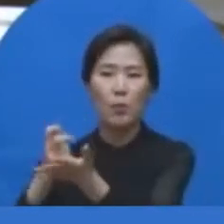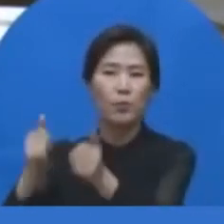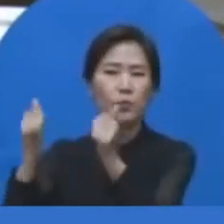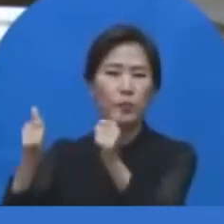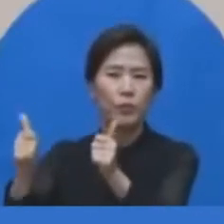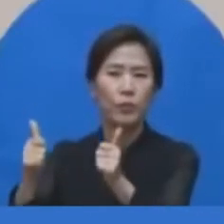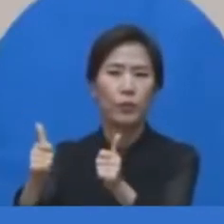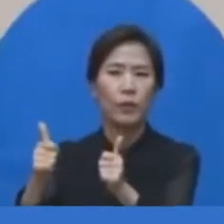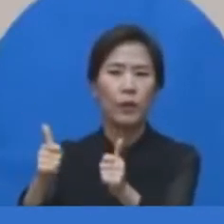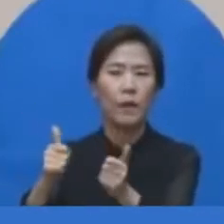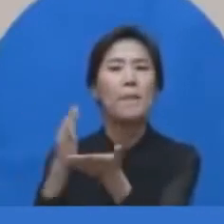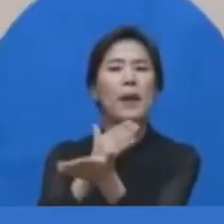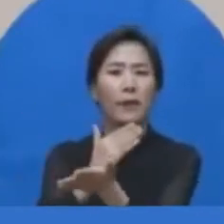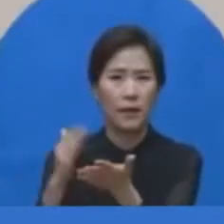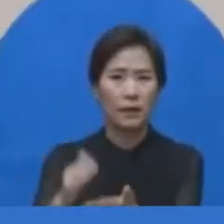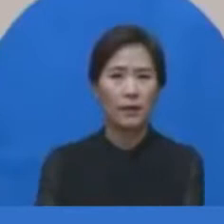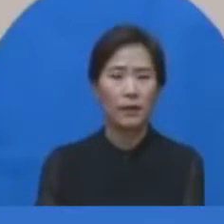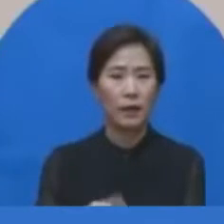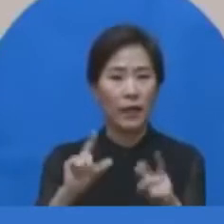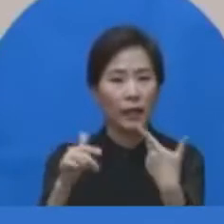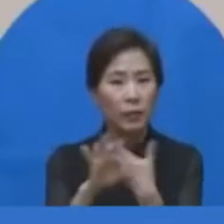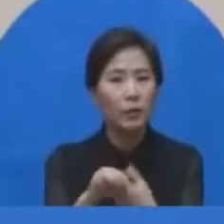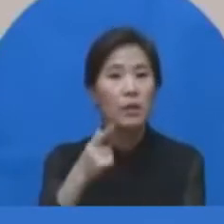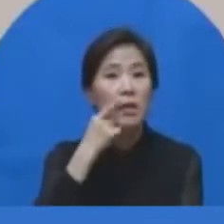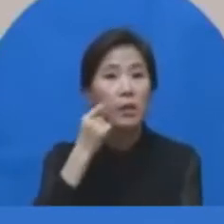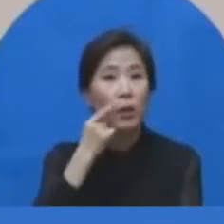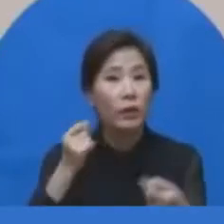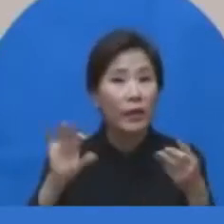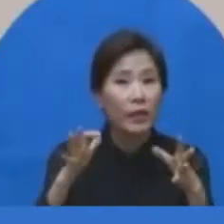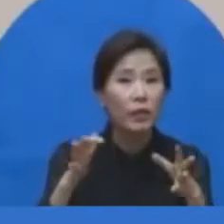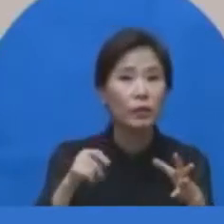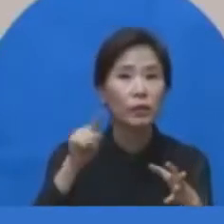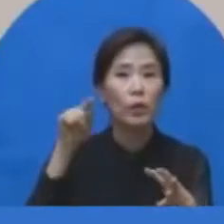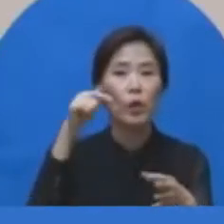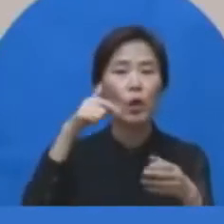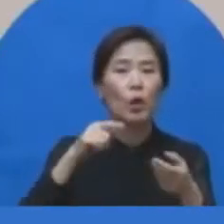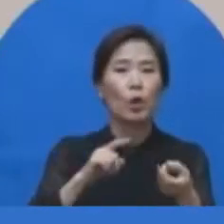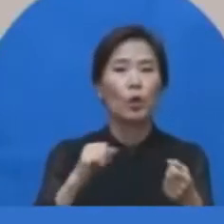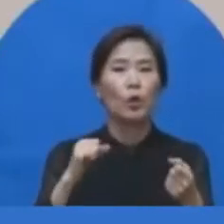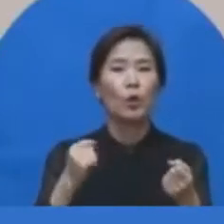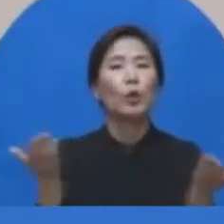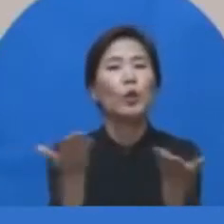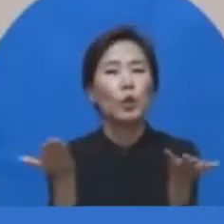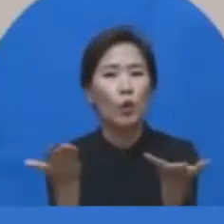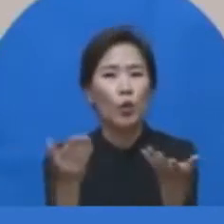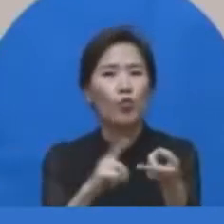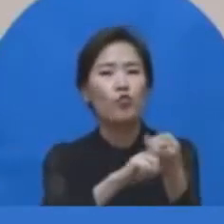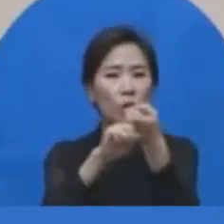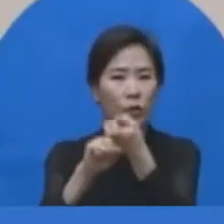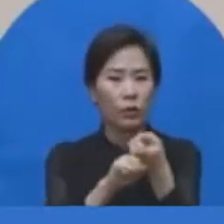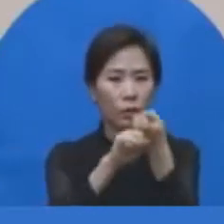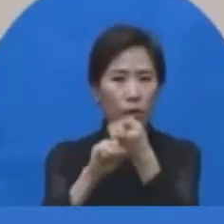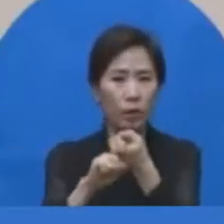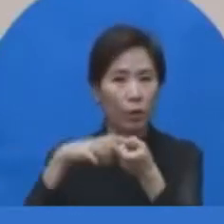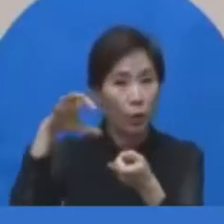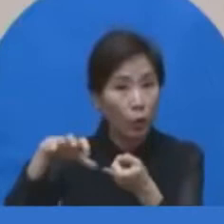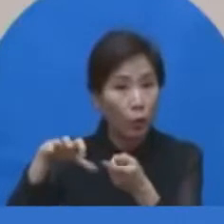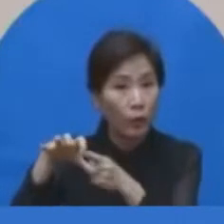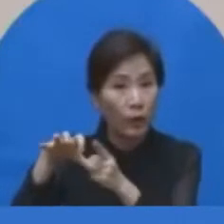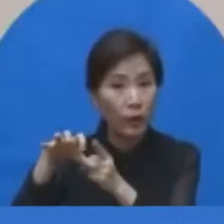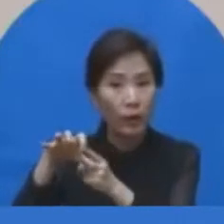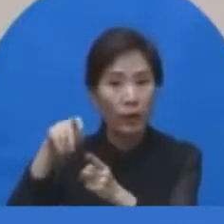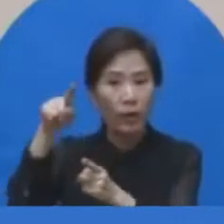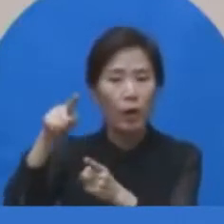일본과 같은 나라에서는 노동위원회라고 하는 준사법적 기구가 합니다. 이거는 국가가 노동조합의 그 탄생